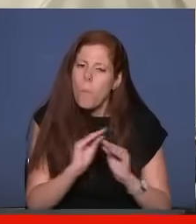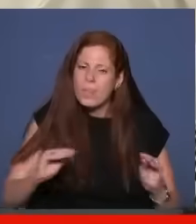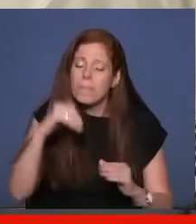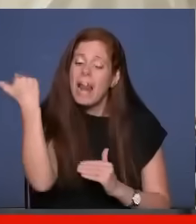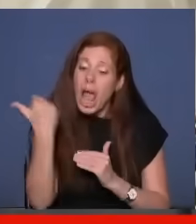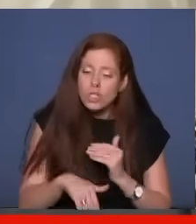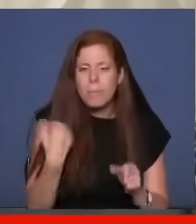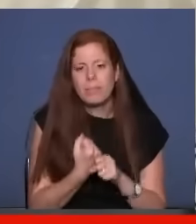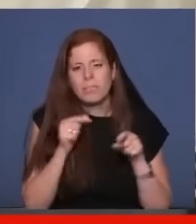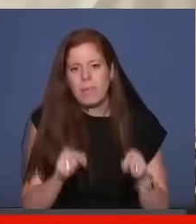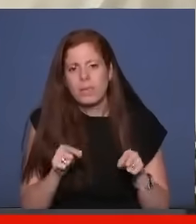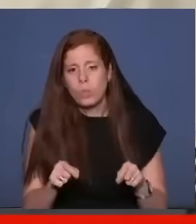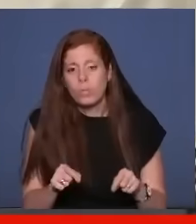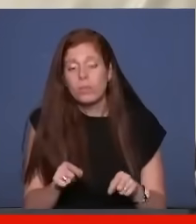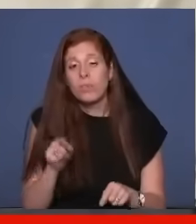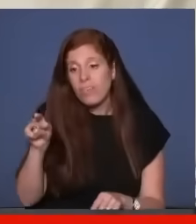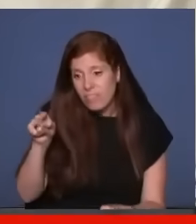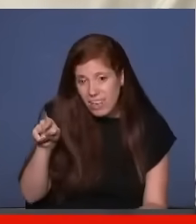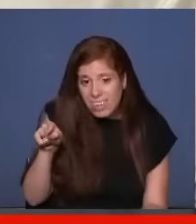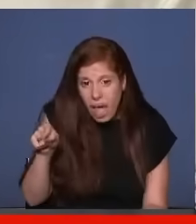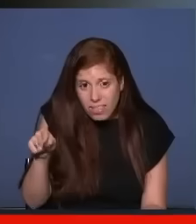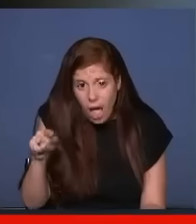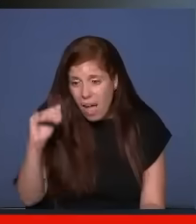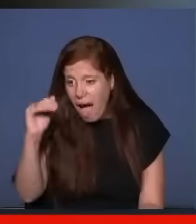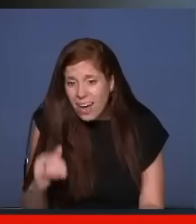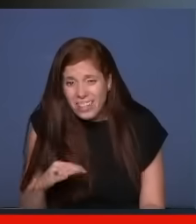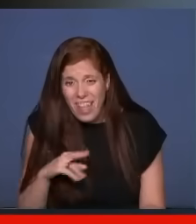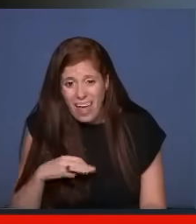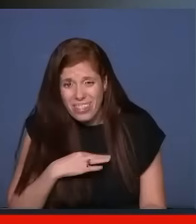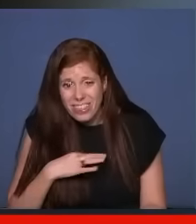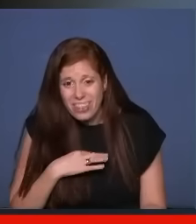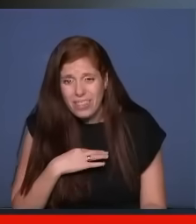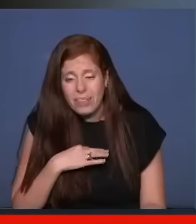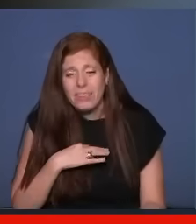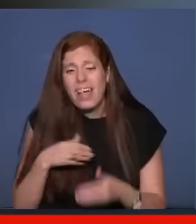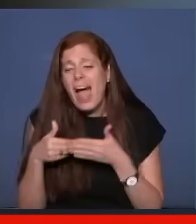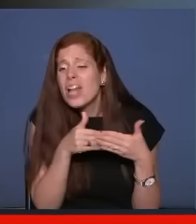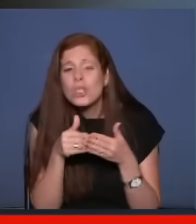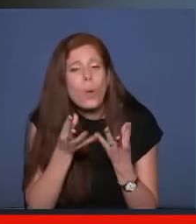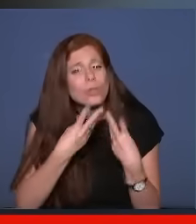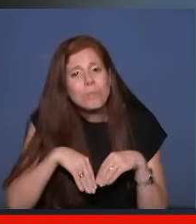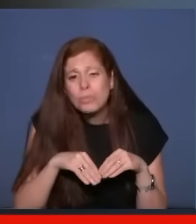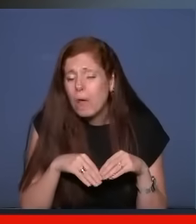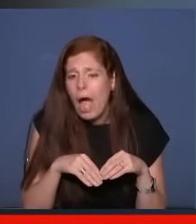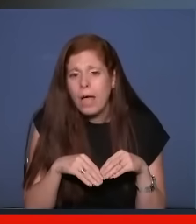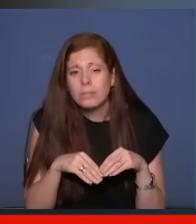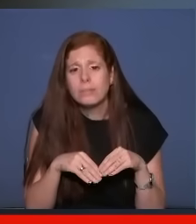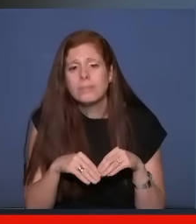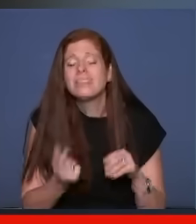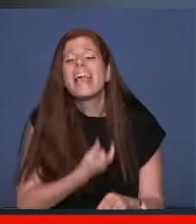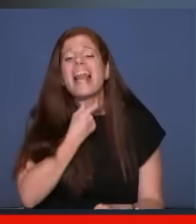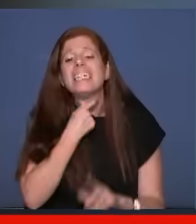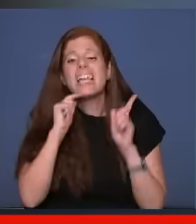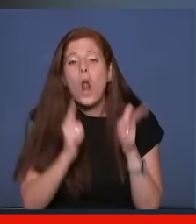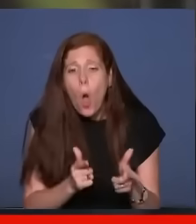בדיוק. והנה אתה, הקטן, התינוק של המשפחה, נאלצת ללחום את המלחמה